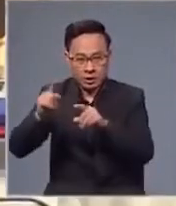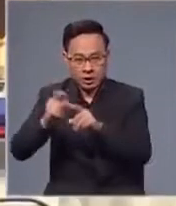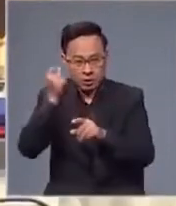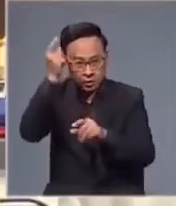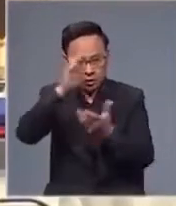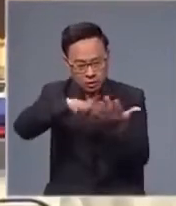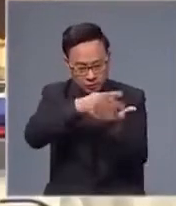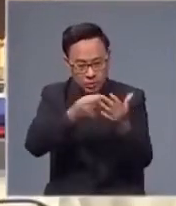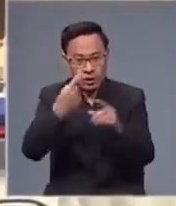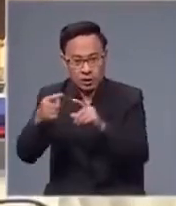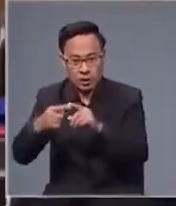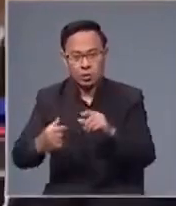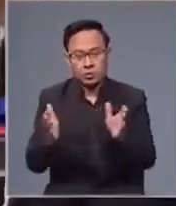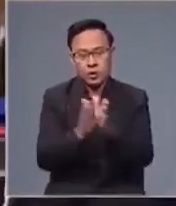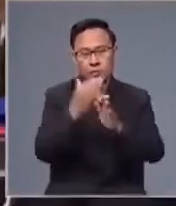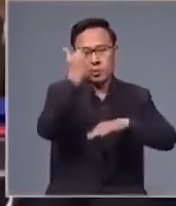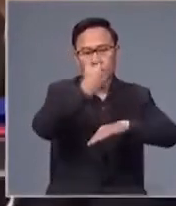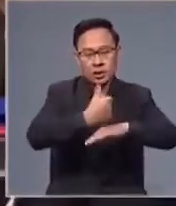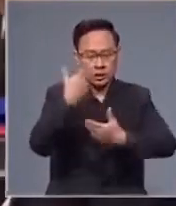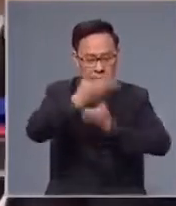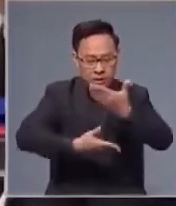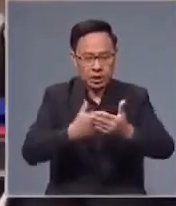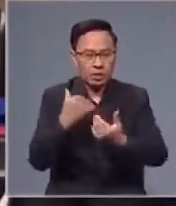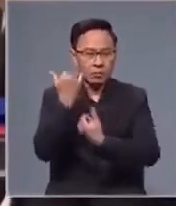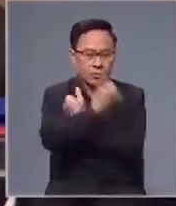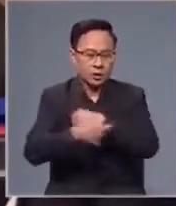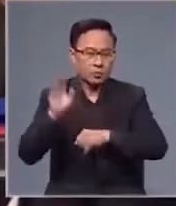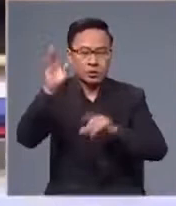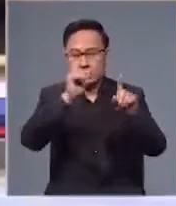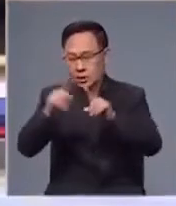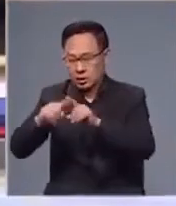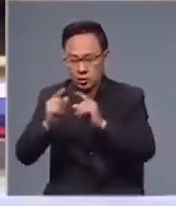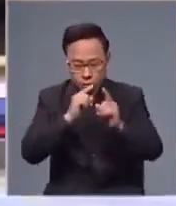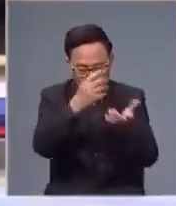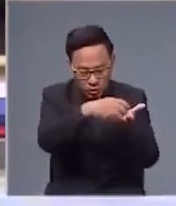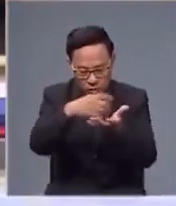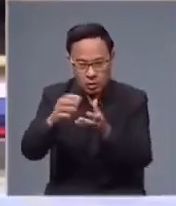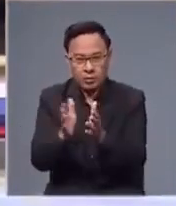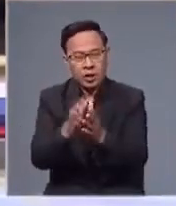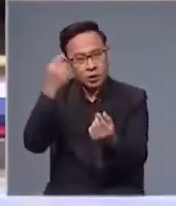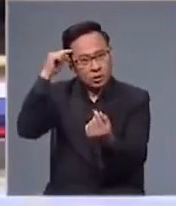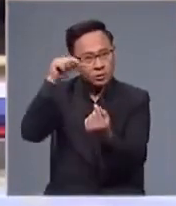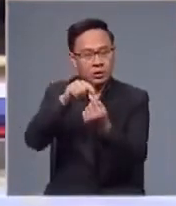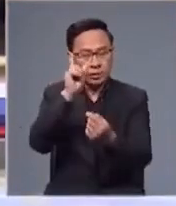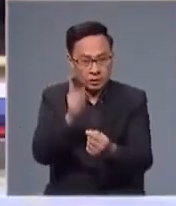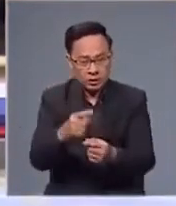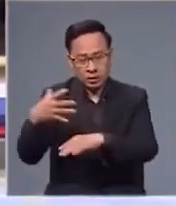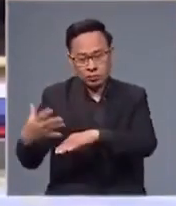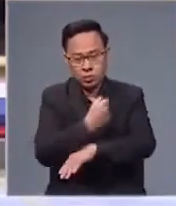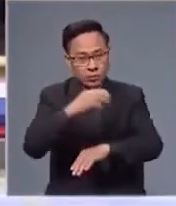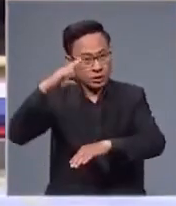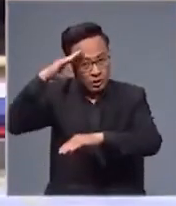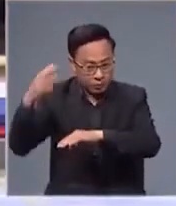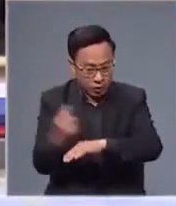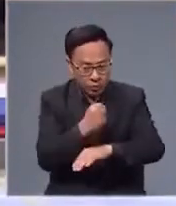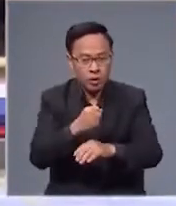ำทางการค้าของต่างประเทศเพื่อให้ทราบถึงความจำเป็นและเจตนารมณ์ของคณะรักษาความสงบแห่งชาติใน